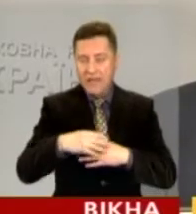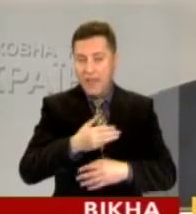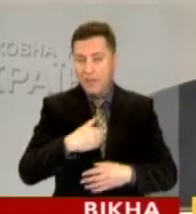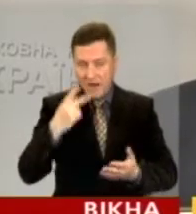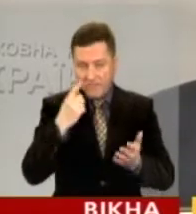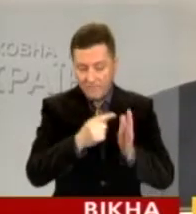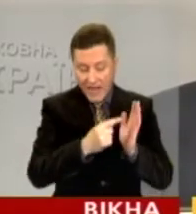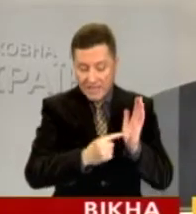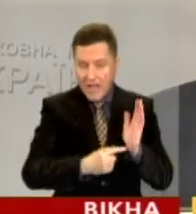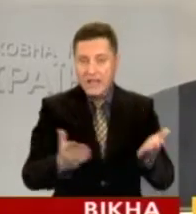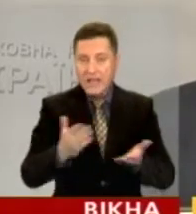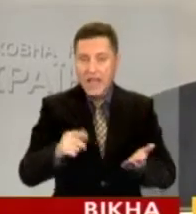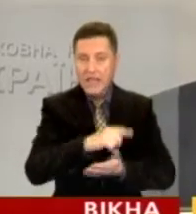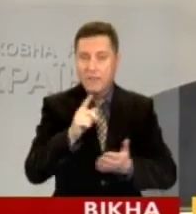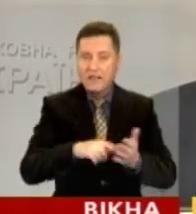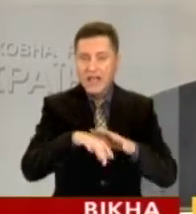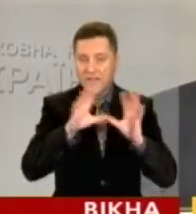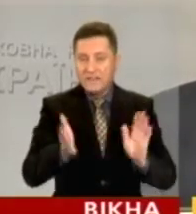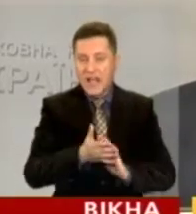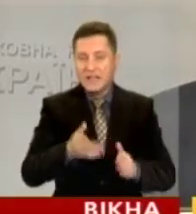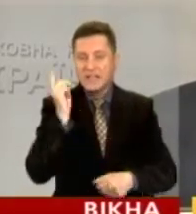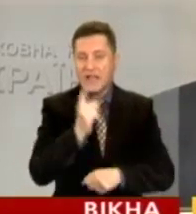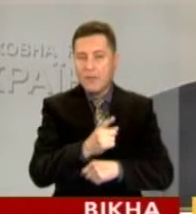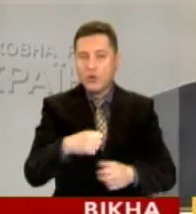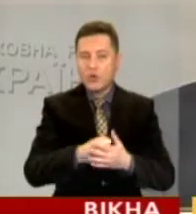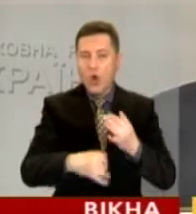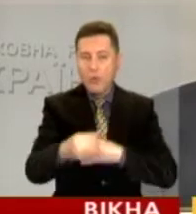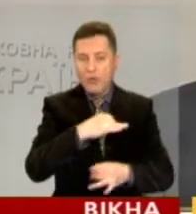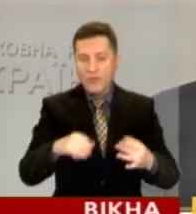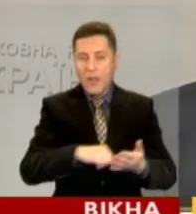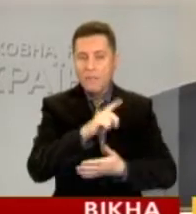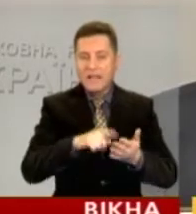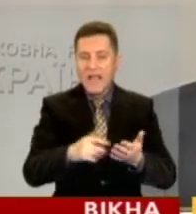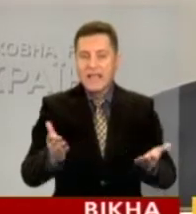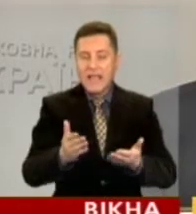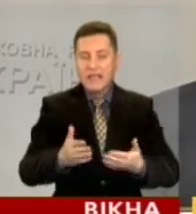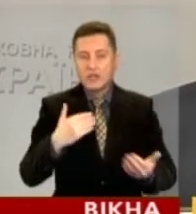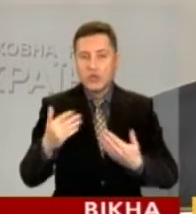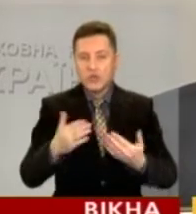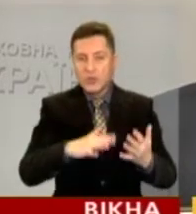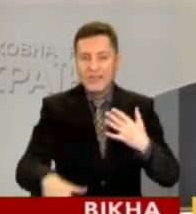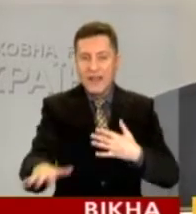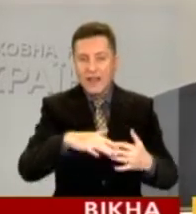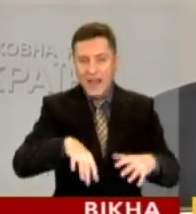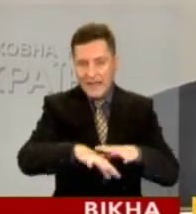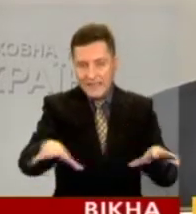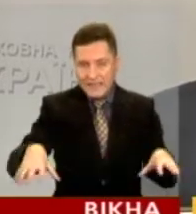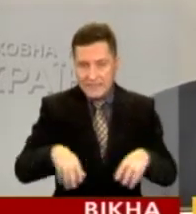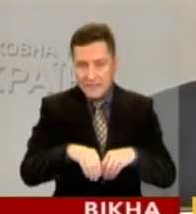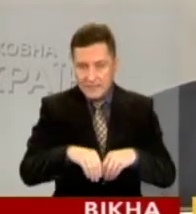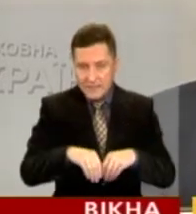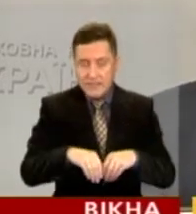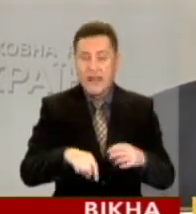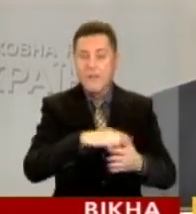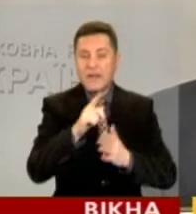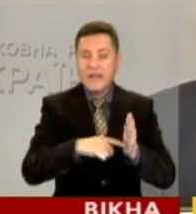вказали, які питання є взагалі заборонені до обговорення, а саме питання, які стосуються територіальної цілісності, питання,